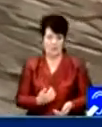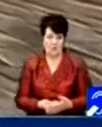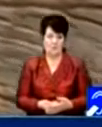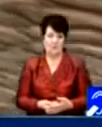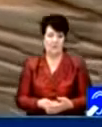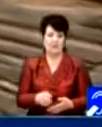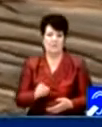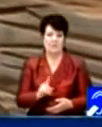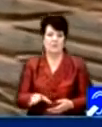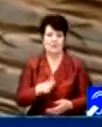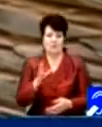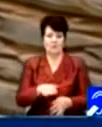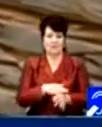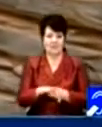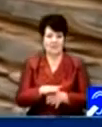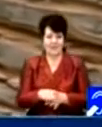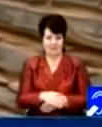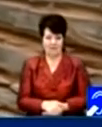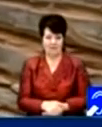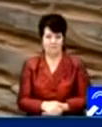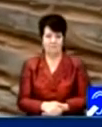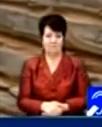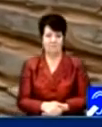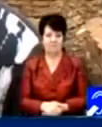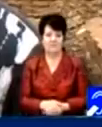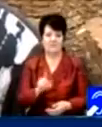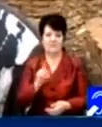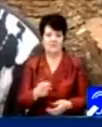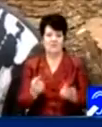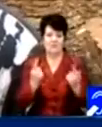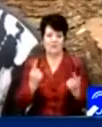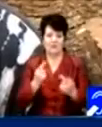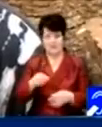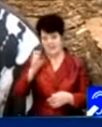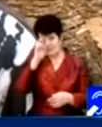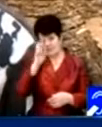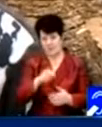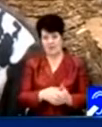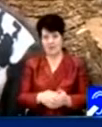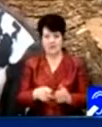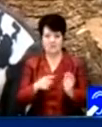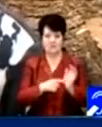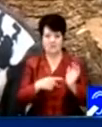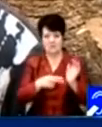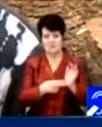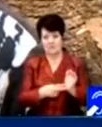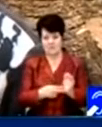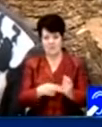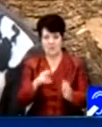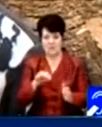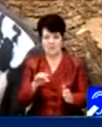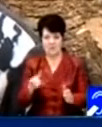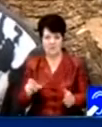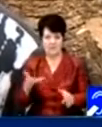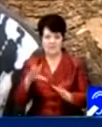a fost găsită întreagă, într-o singură bucată. Este printre cele mai mari din țară, a șasea, a șaptea poate, iar dintre cele